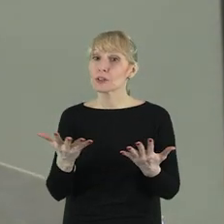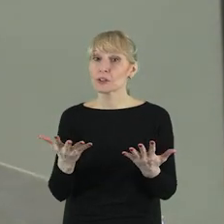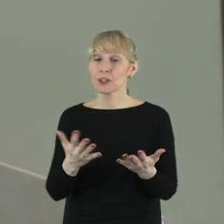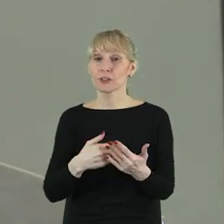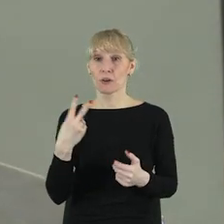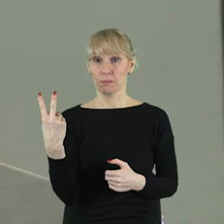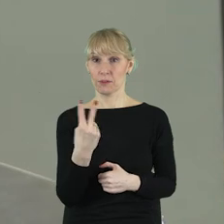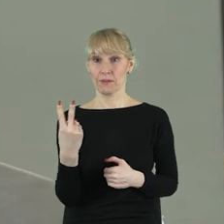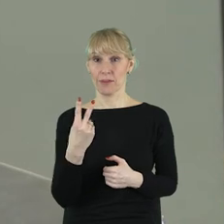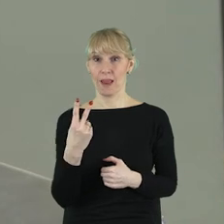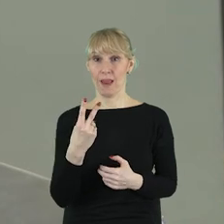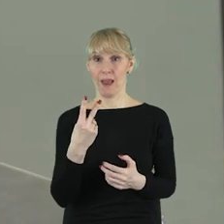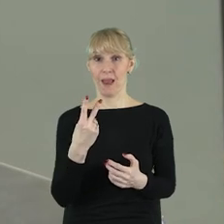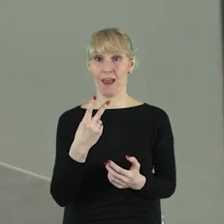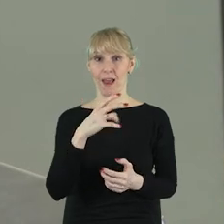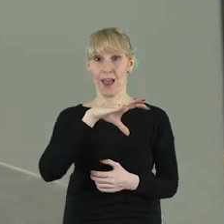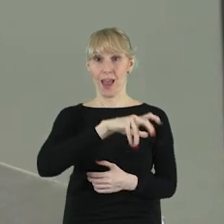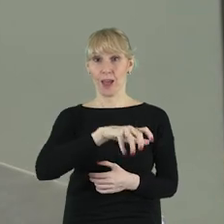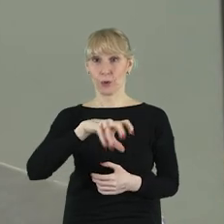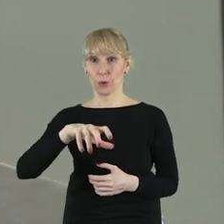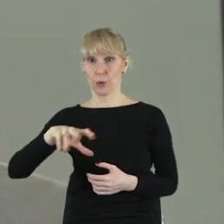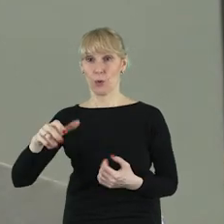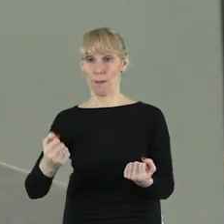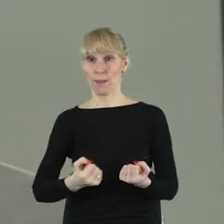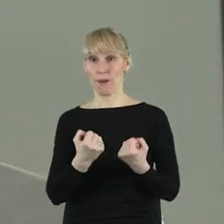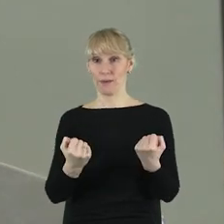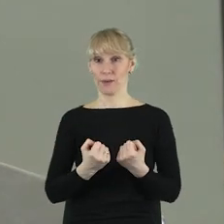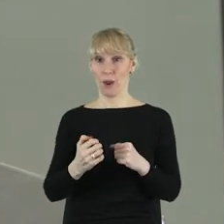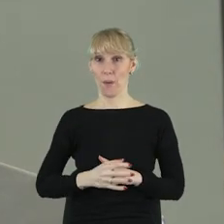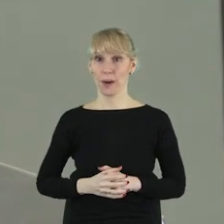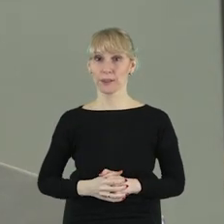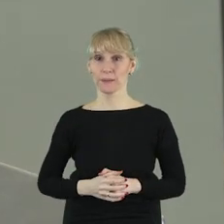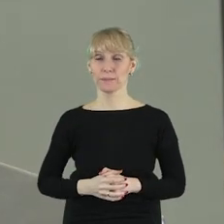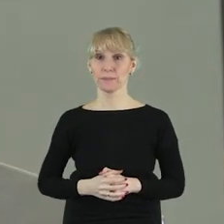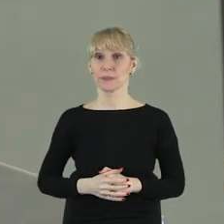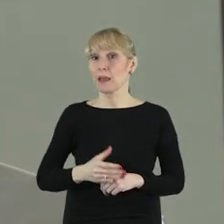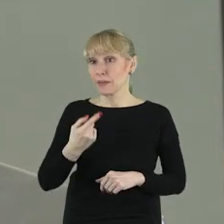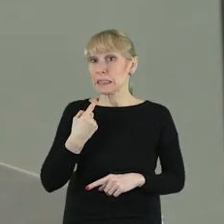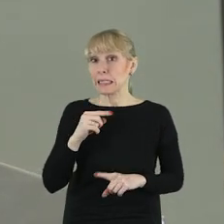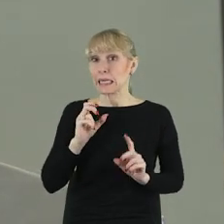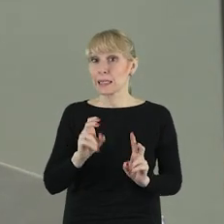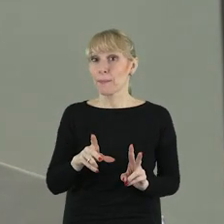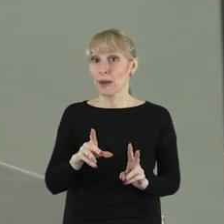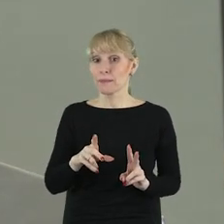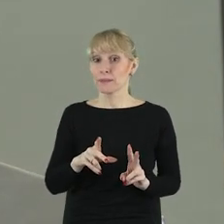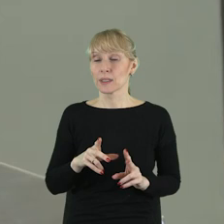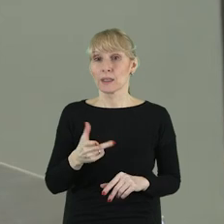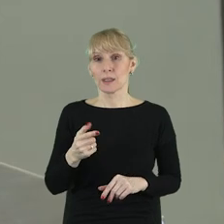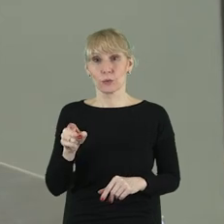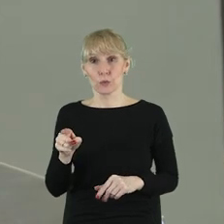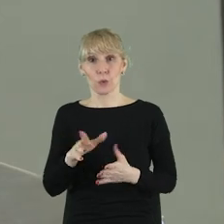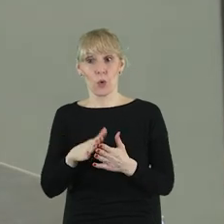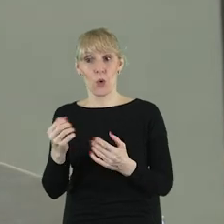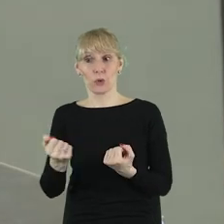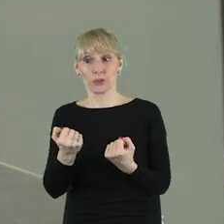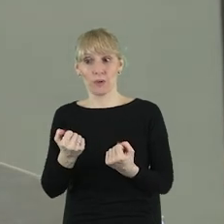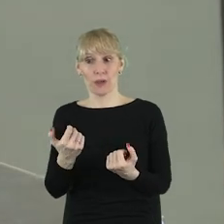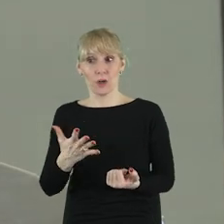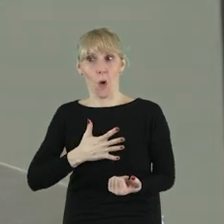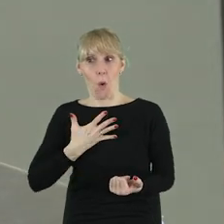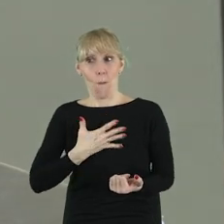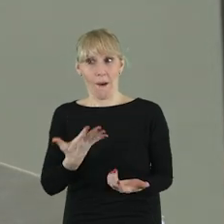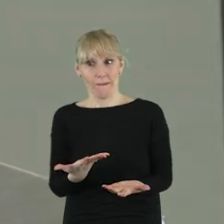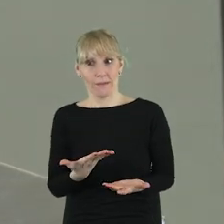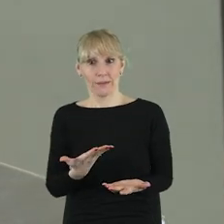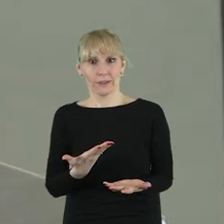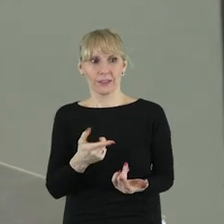dwie lokalne grupy działania. No bo wtedy rzeczywiście ci działacze mają obawy, która z